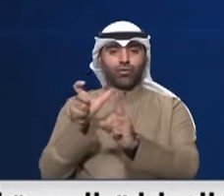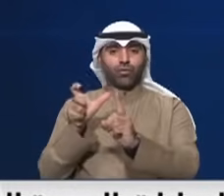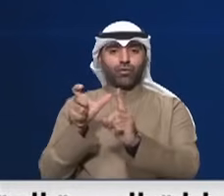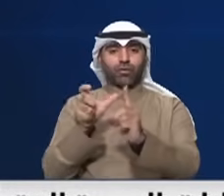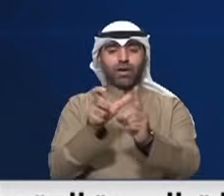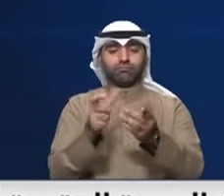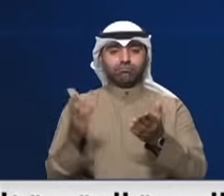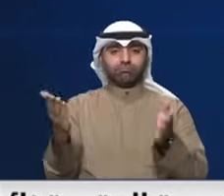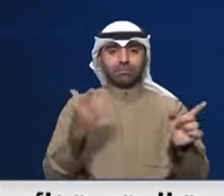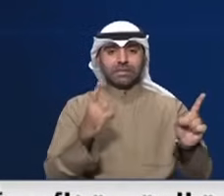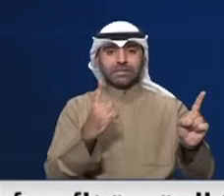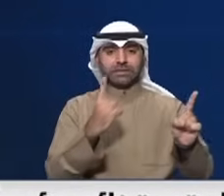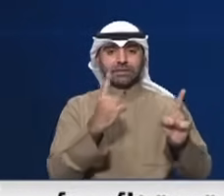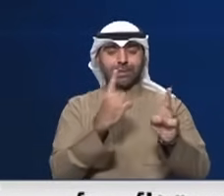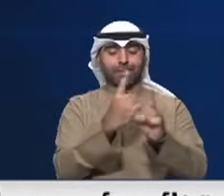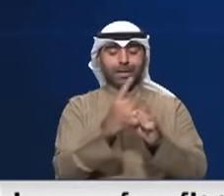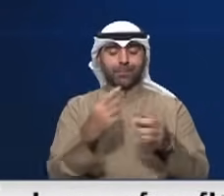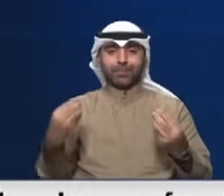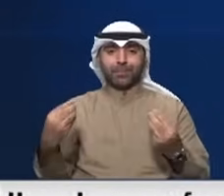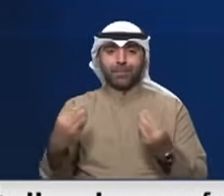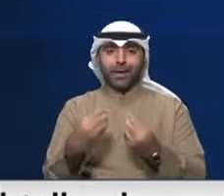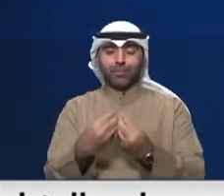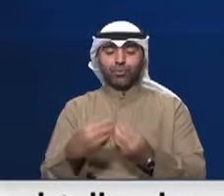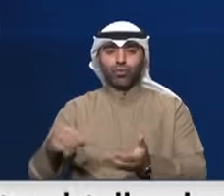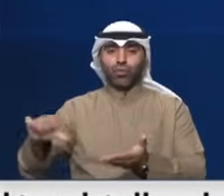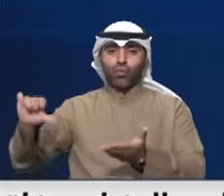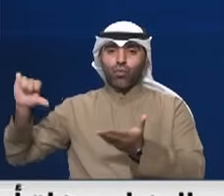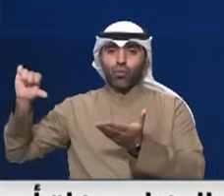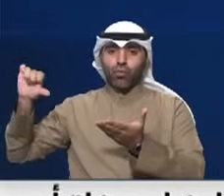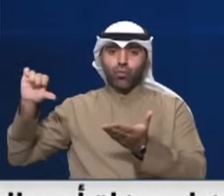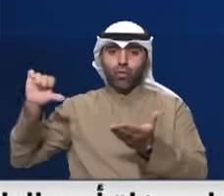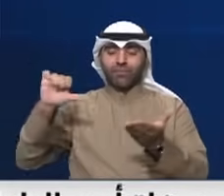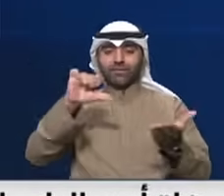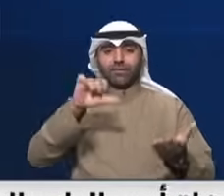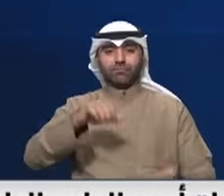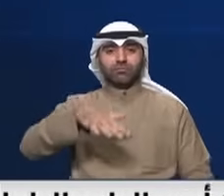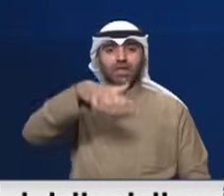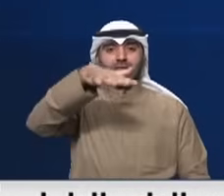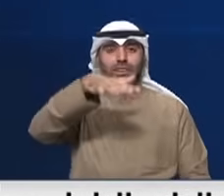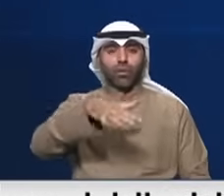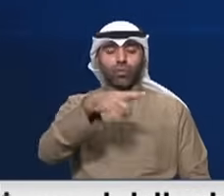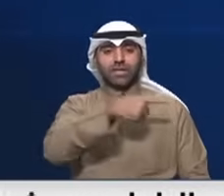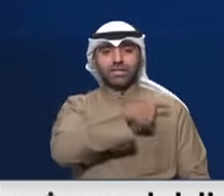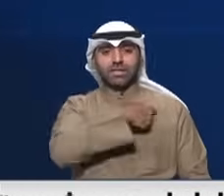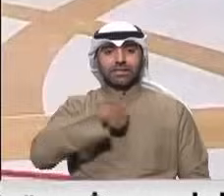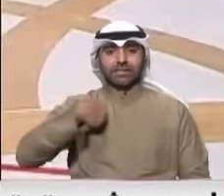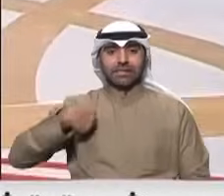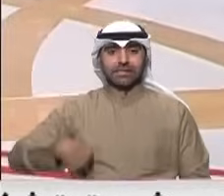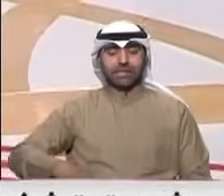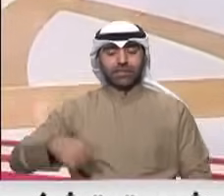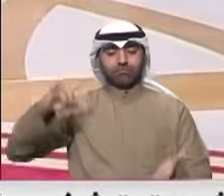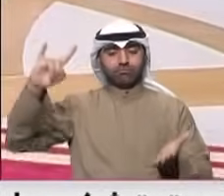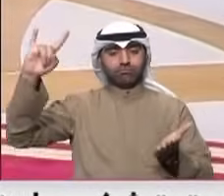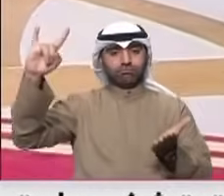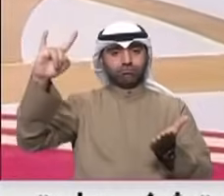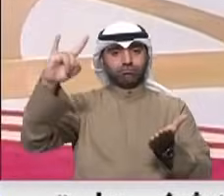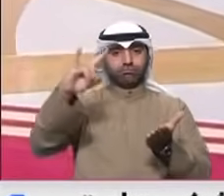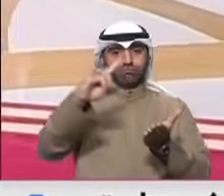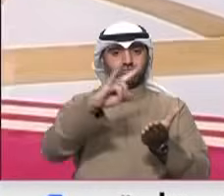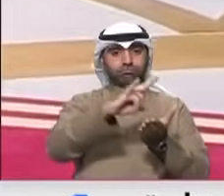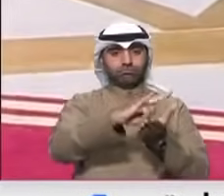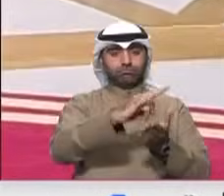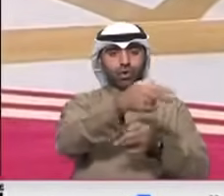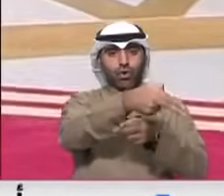اليوم المبعوث الخاص لفخامه الرئيس شي جين بينغ رئيس جمهوريه الصين الشعبيه الصديقه شهر الذاكر